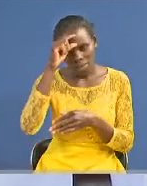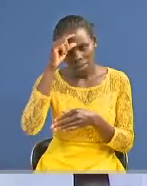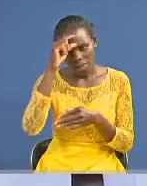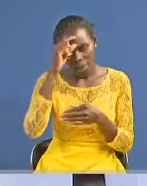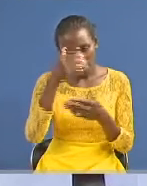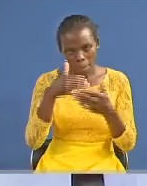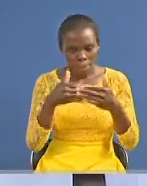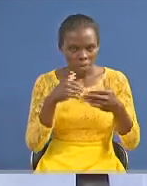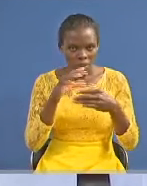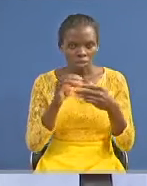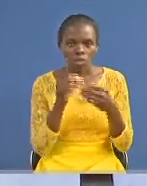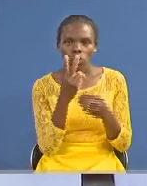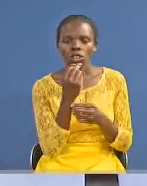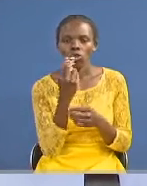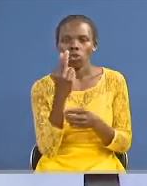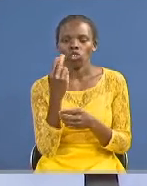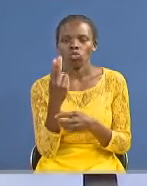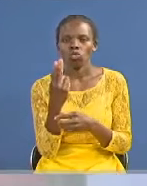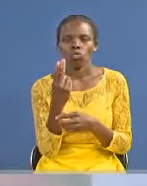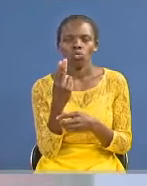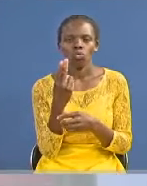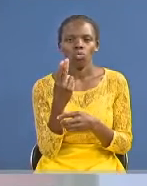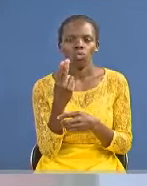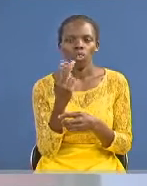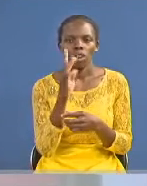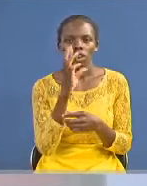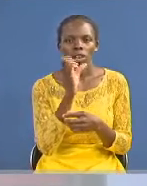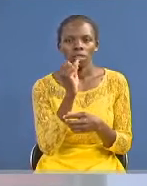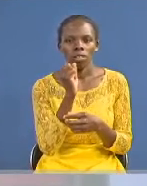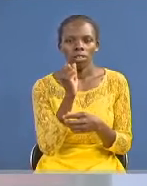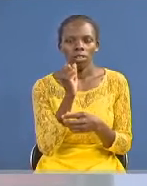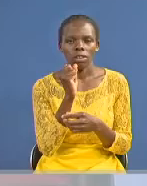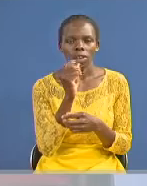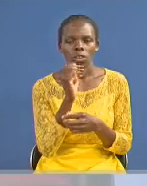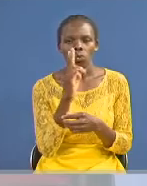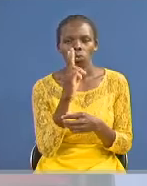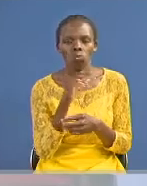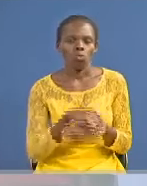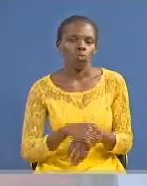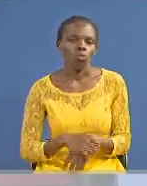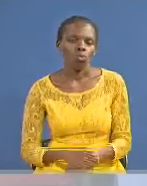kabla ya uchaguzi mkuu mwaka 2022. Chris Sambu, Runinga ya KUTV.